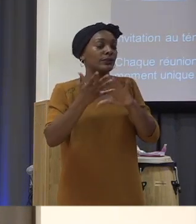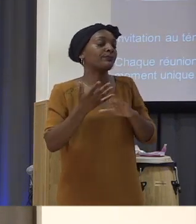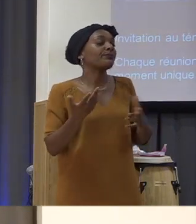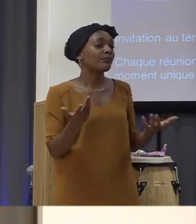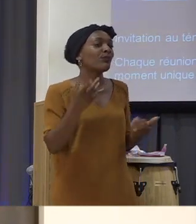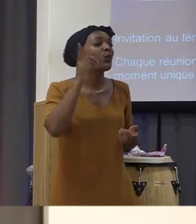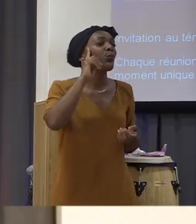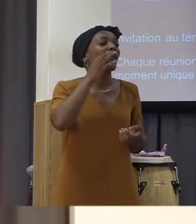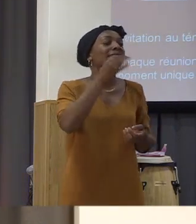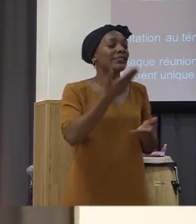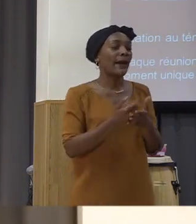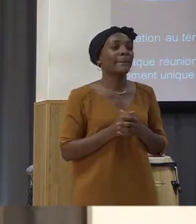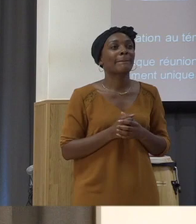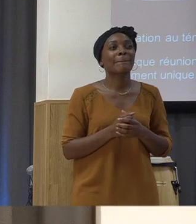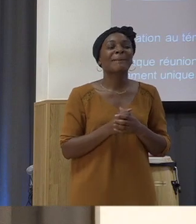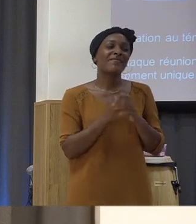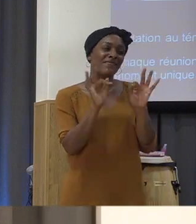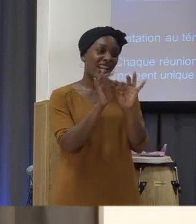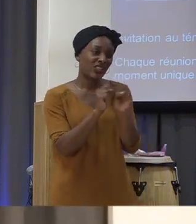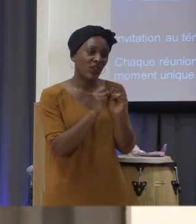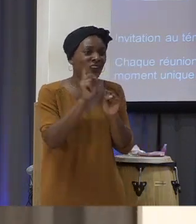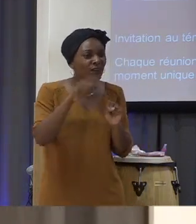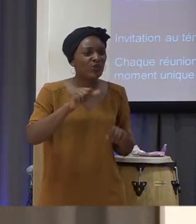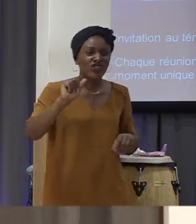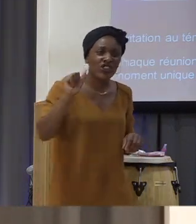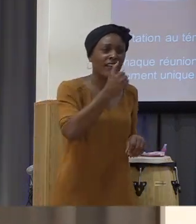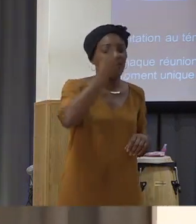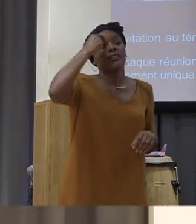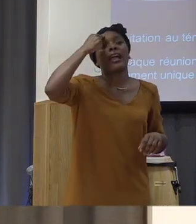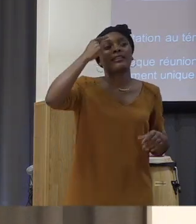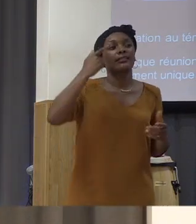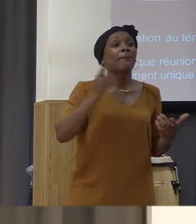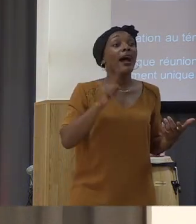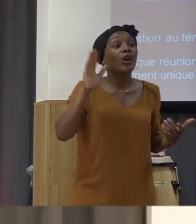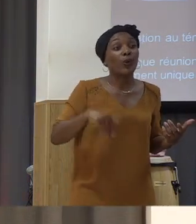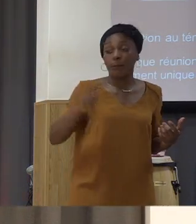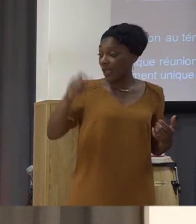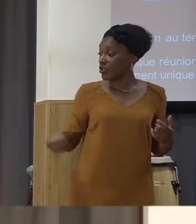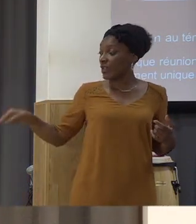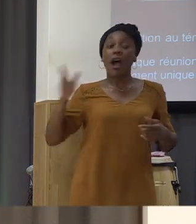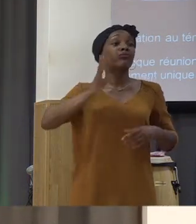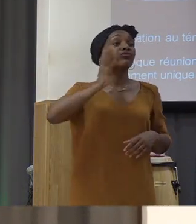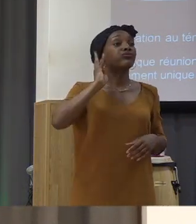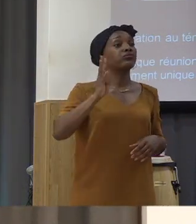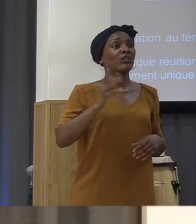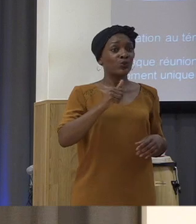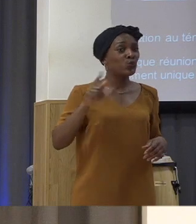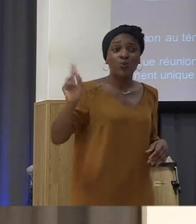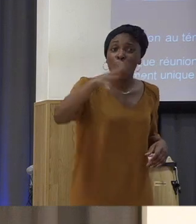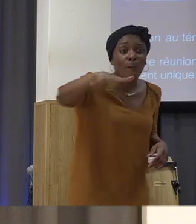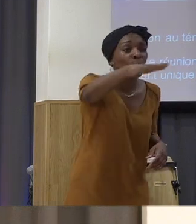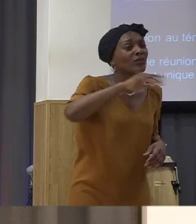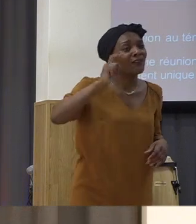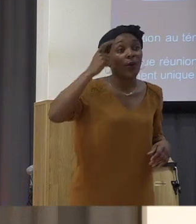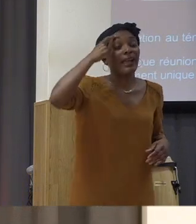rapport à cela, c'est que vous puissiez réaliser, chacun d'entre vous, pas que le prédicateur, que chacun d'entre vous, vous